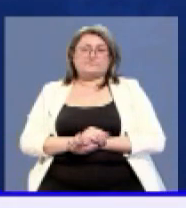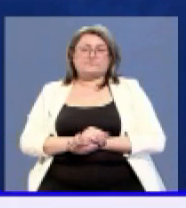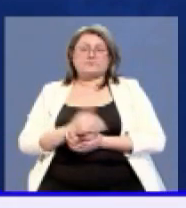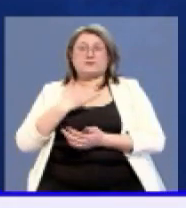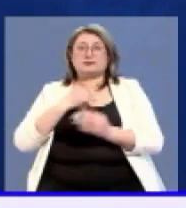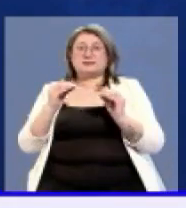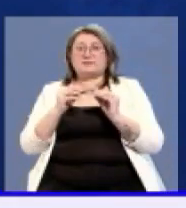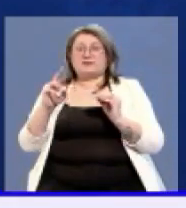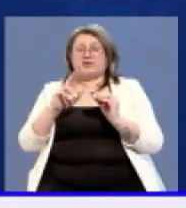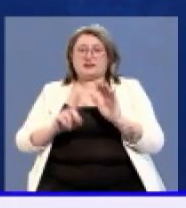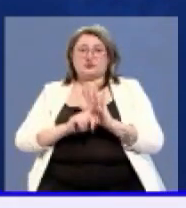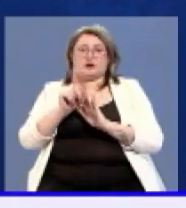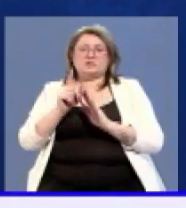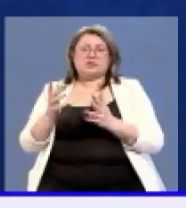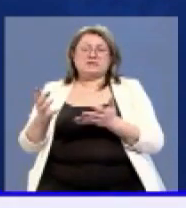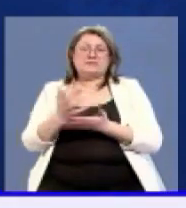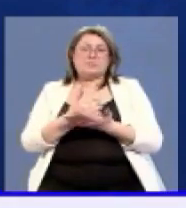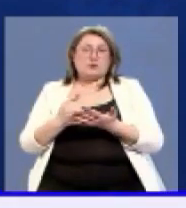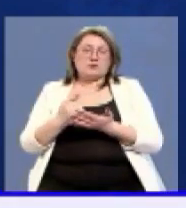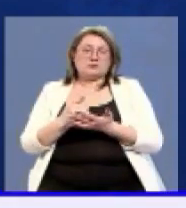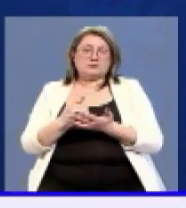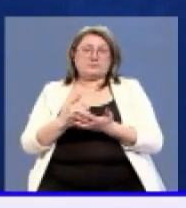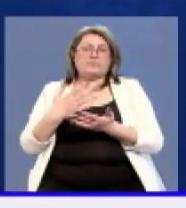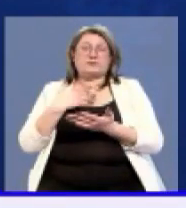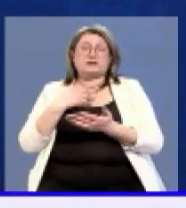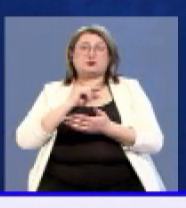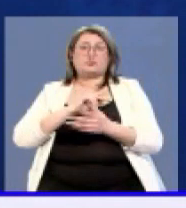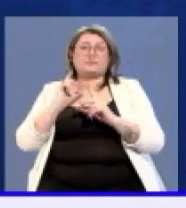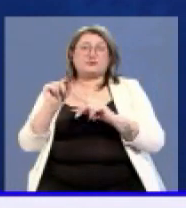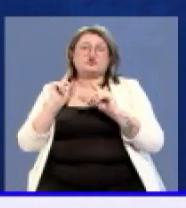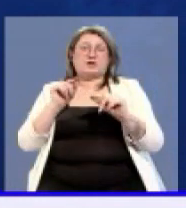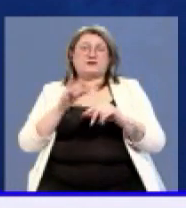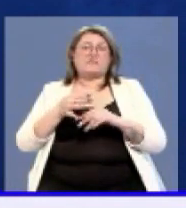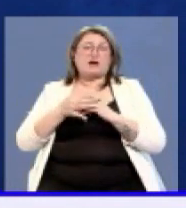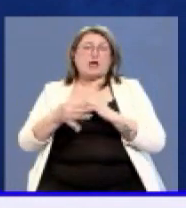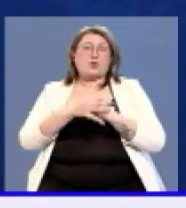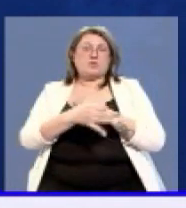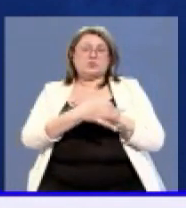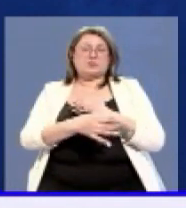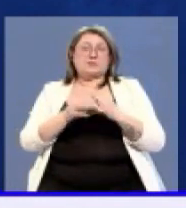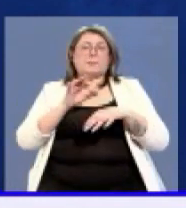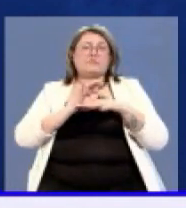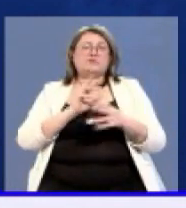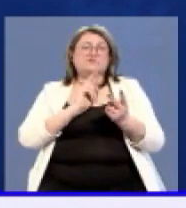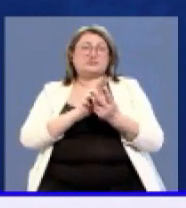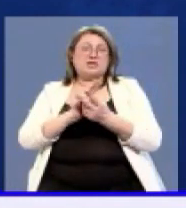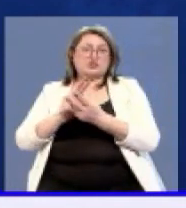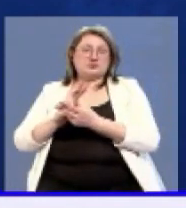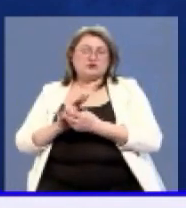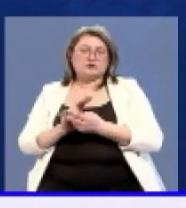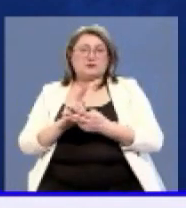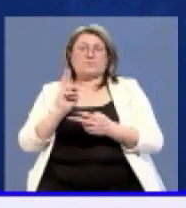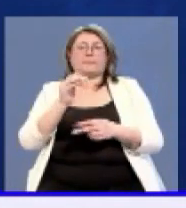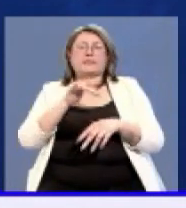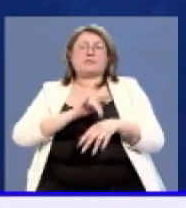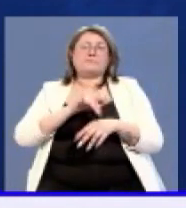қаңтар күні іріктеу басталды. Біздің қызметкерлер облыстың барлық аудандарына барып, осы салаға қызыққан азаматтармен кездесу ұйымдастыруда. Бұл 2